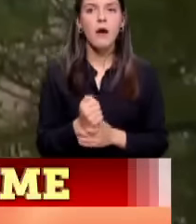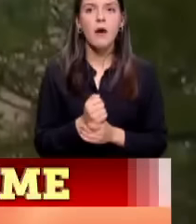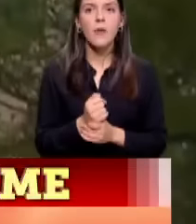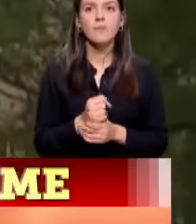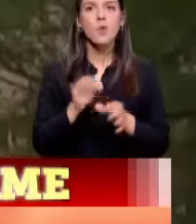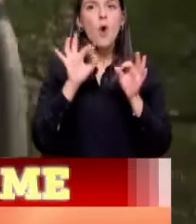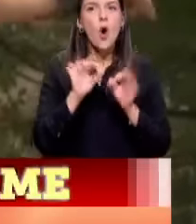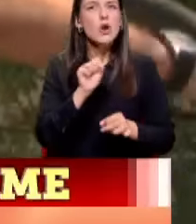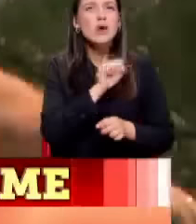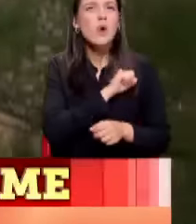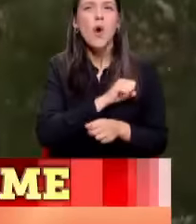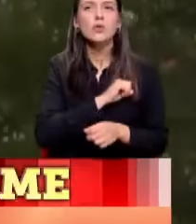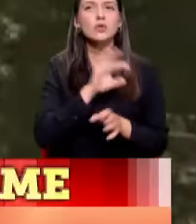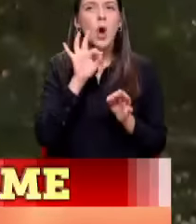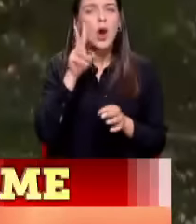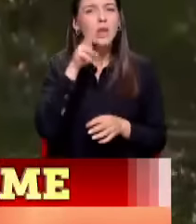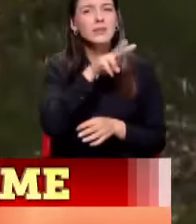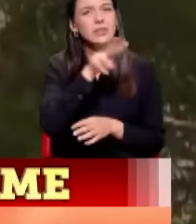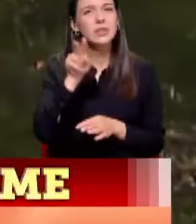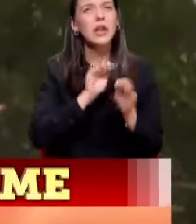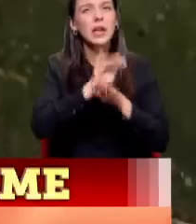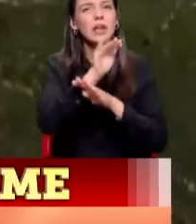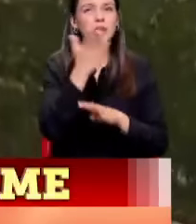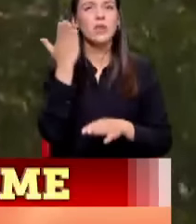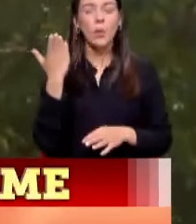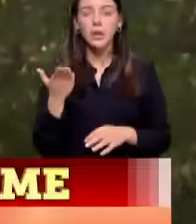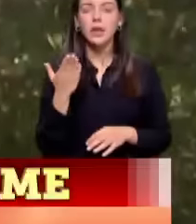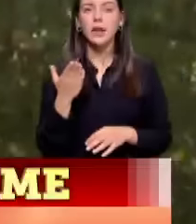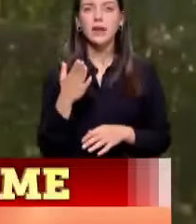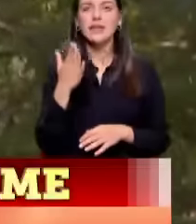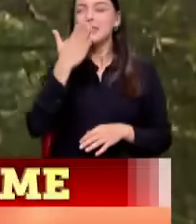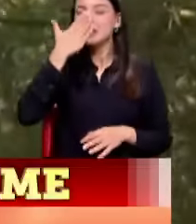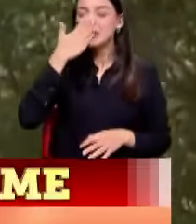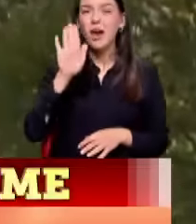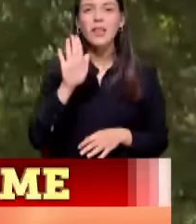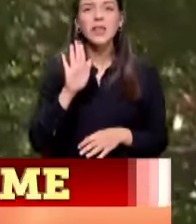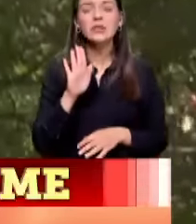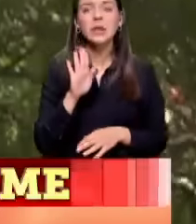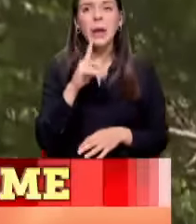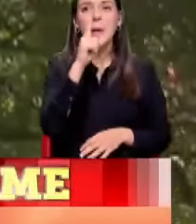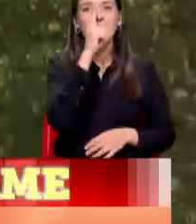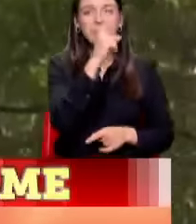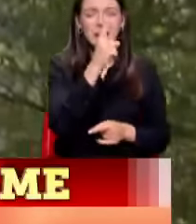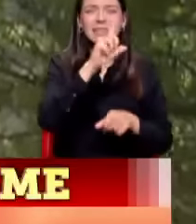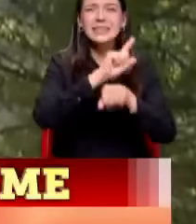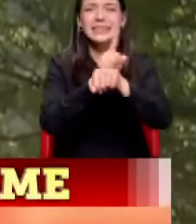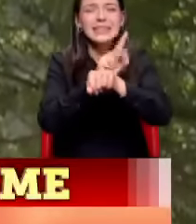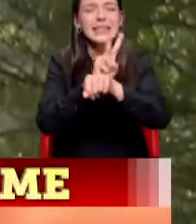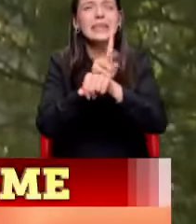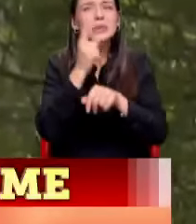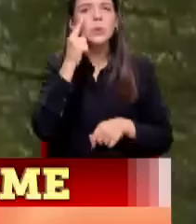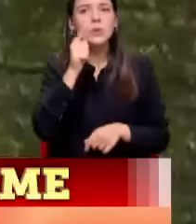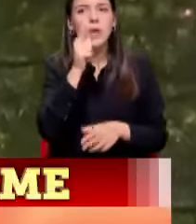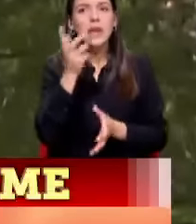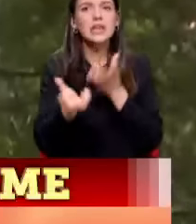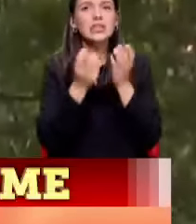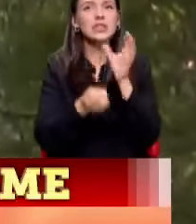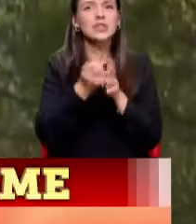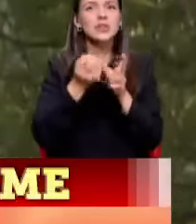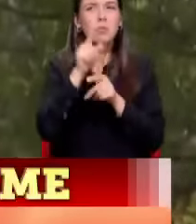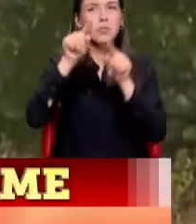öyle korkunç görüntüler yaşanıyor ki sadece birkaç saniye içinde yaşanıyor üstelik